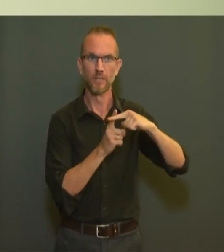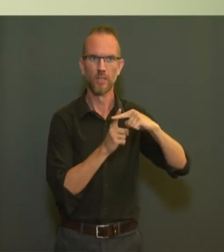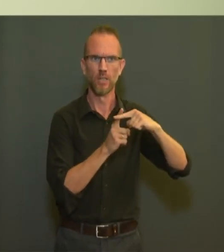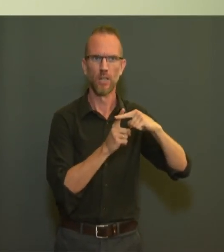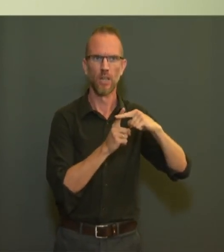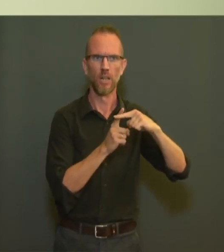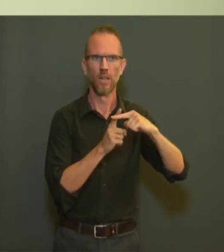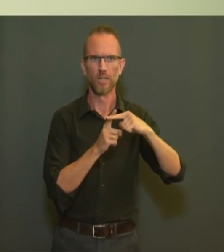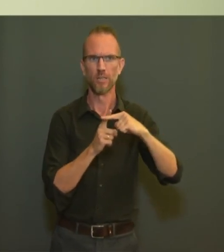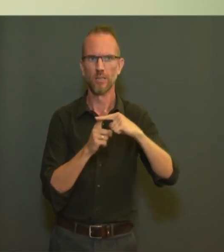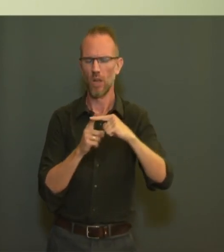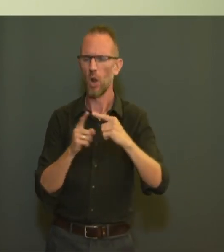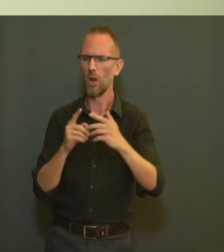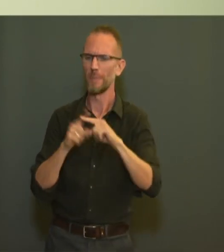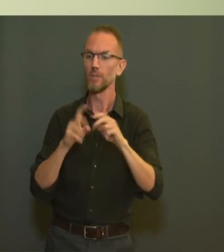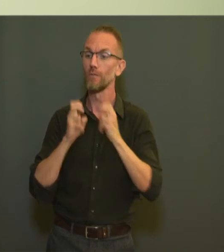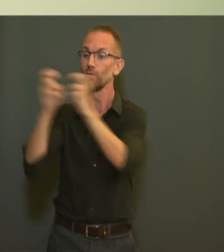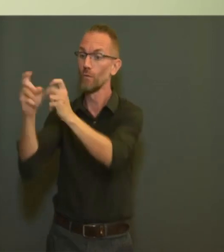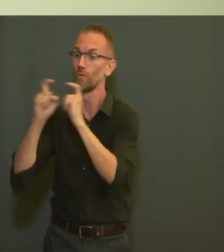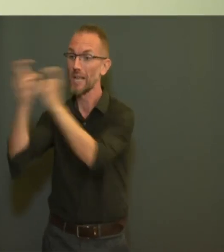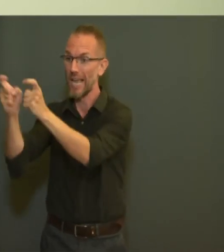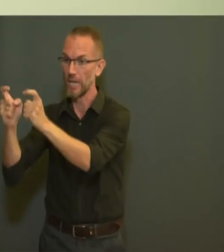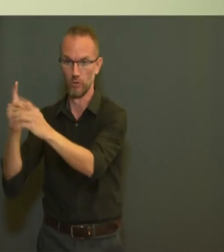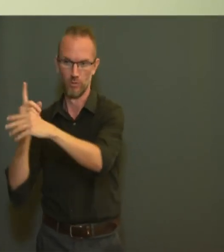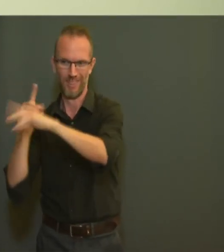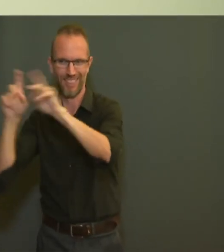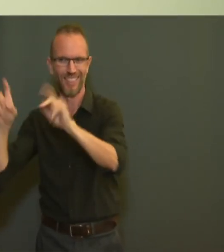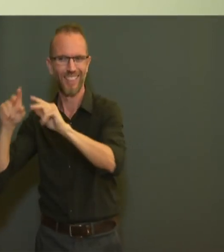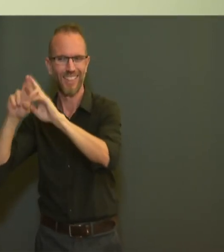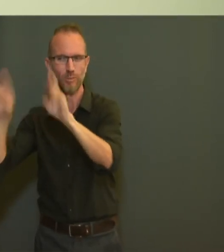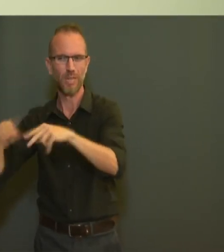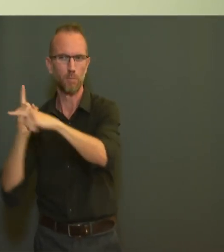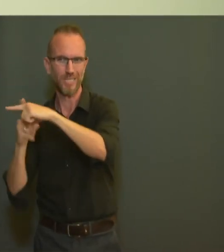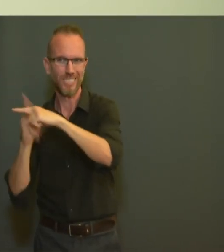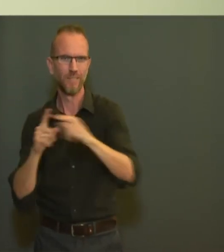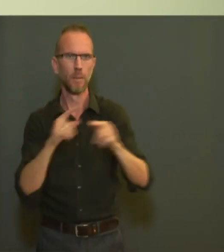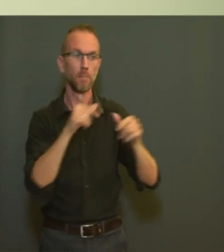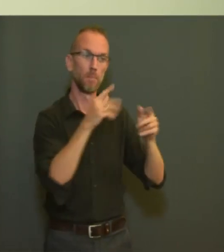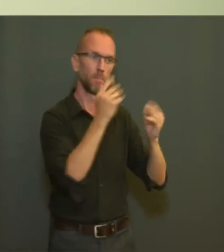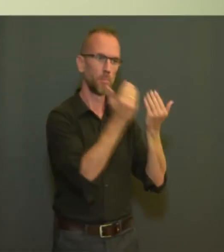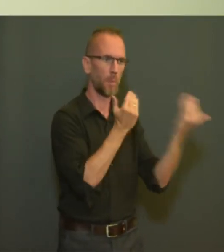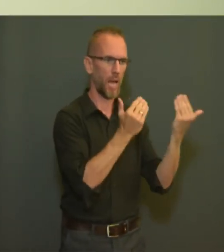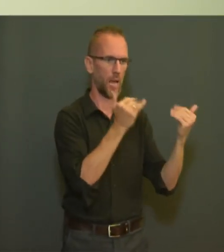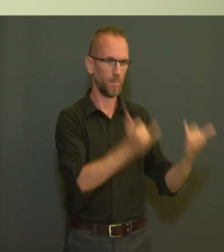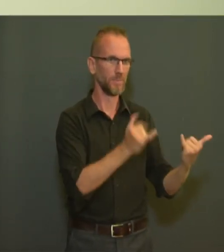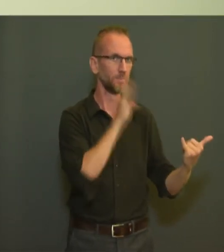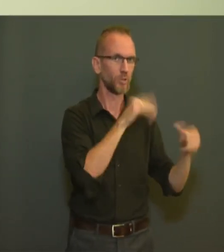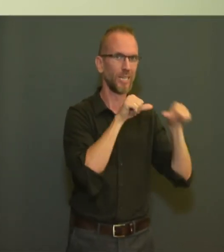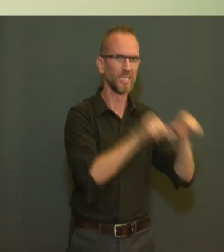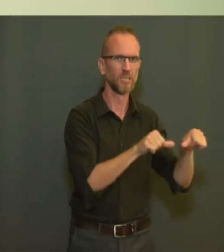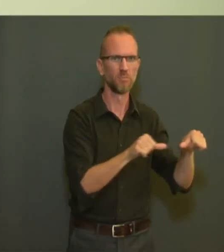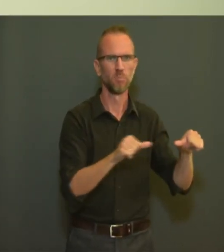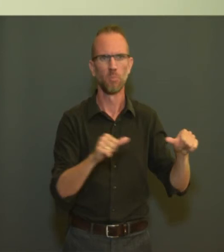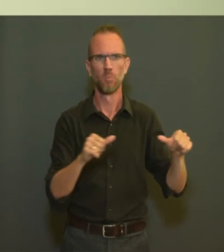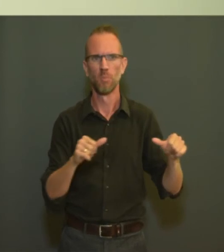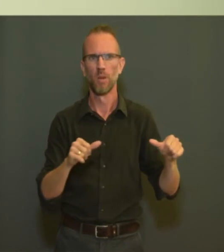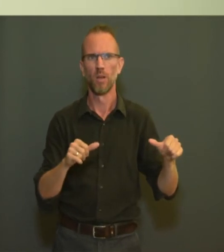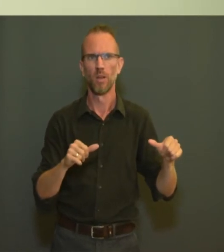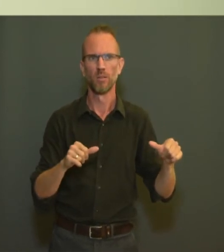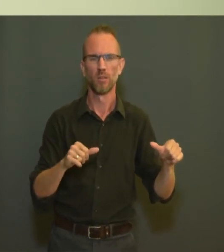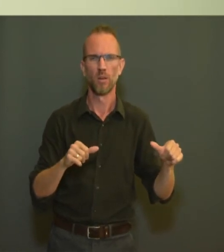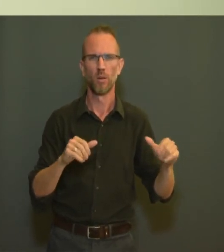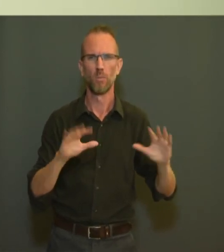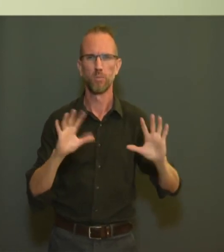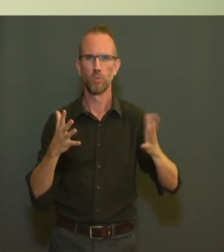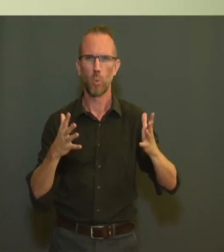effectivement que chez nous, comme dans des pays voisins d'ailleurs, on a à peu près 20% de nouveaux cas